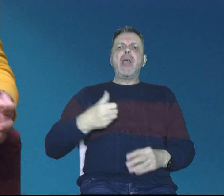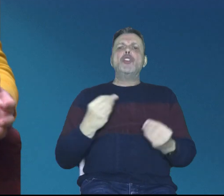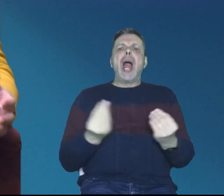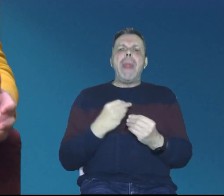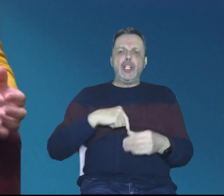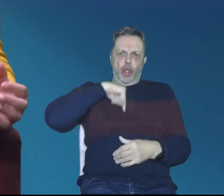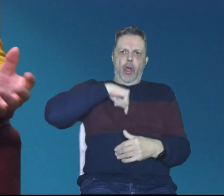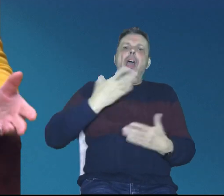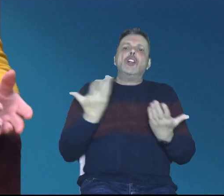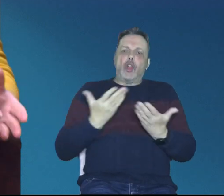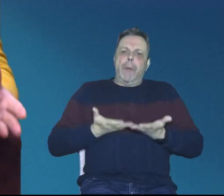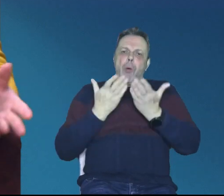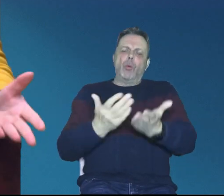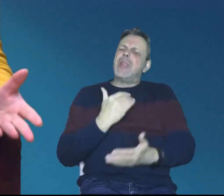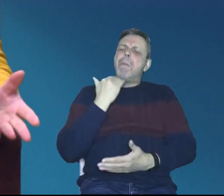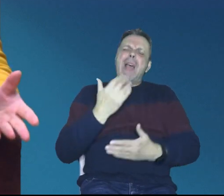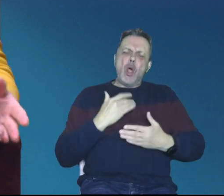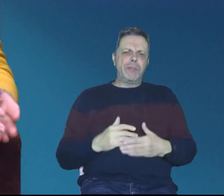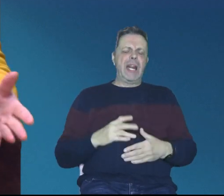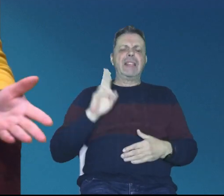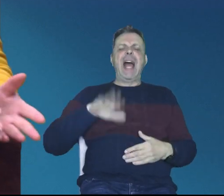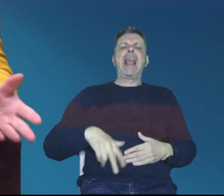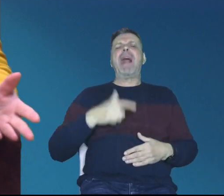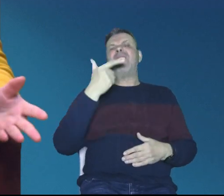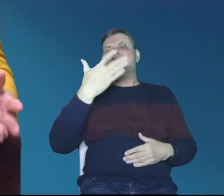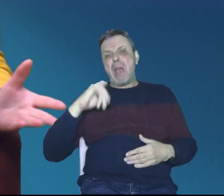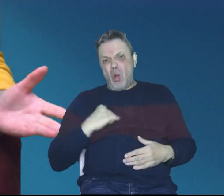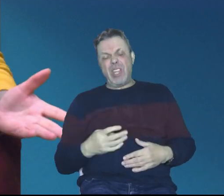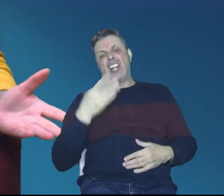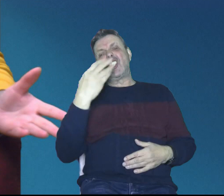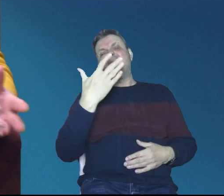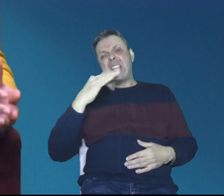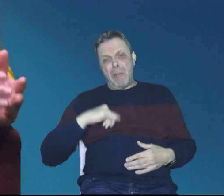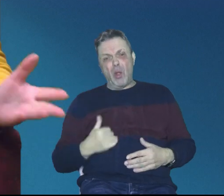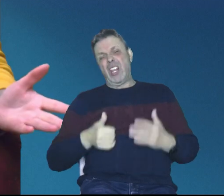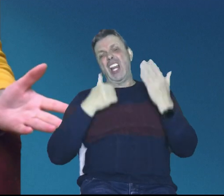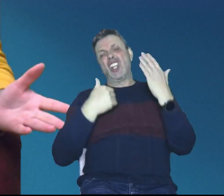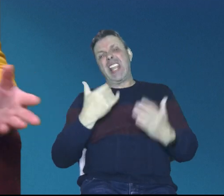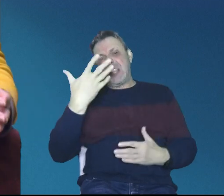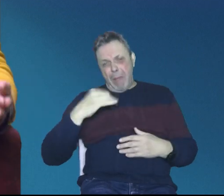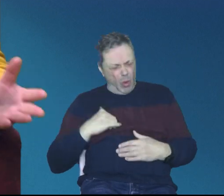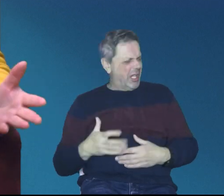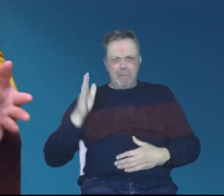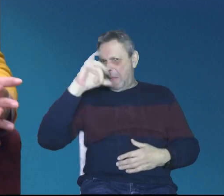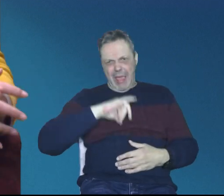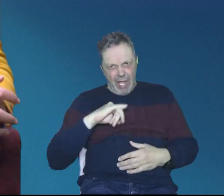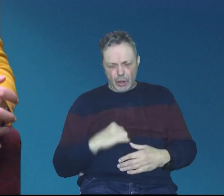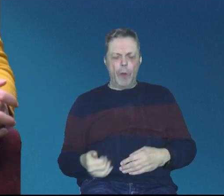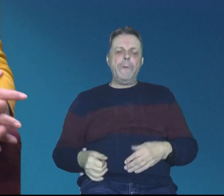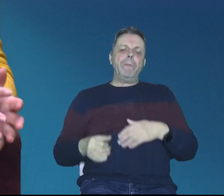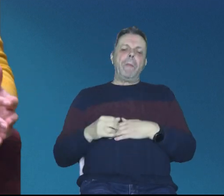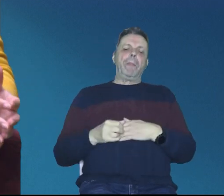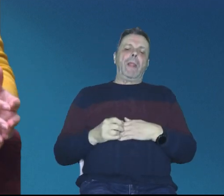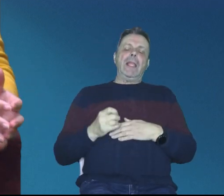da ima još nešto za ponuditi. Bez obzira da li ima 25 godina, 45,